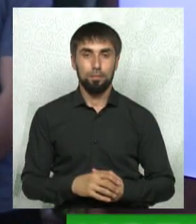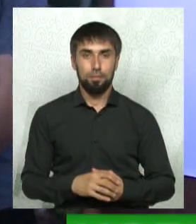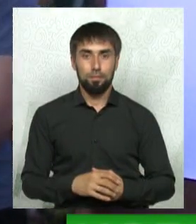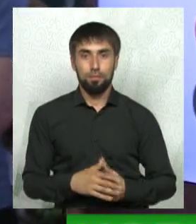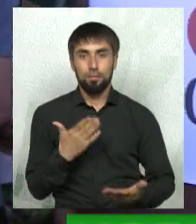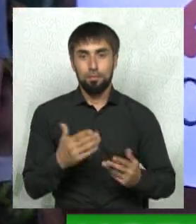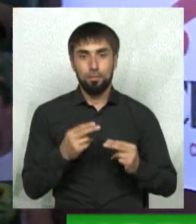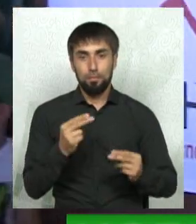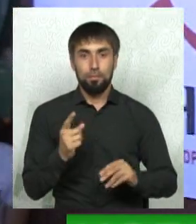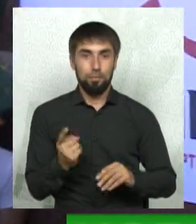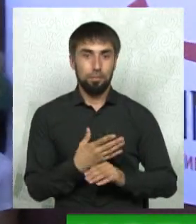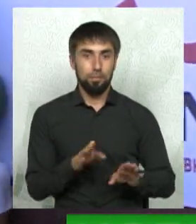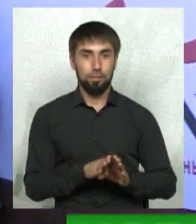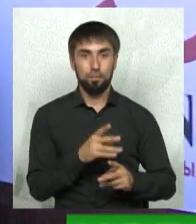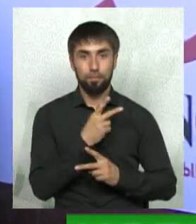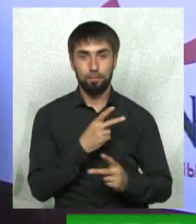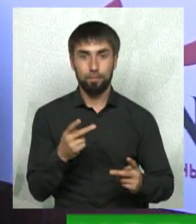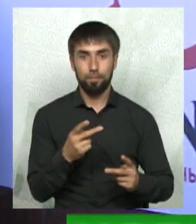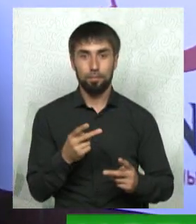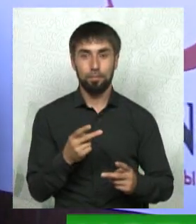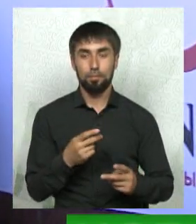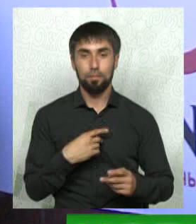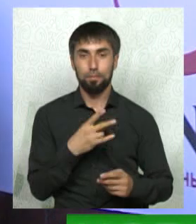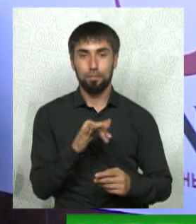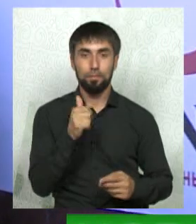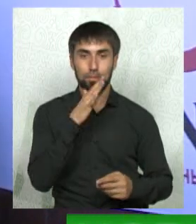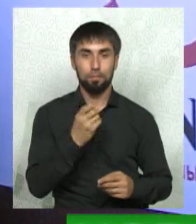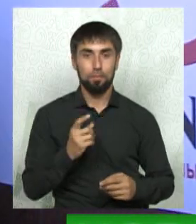Если честно, впервые такое вижу. Никогда не ожидал.